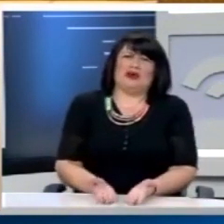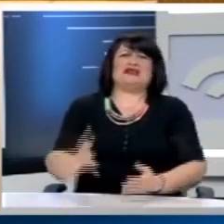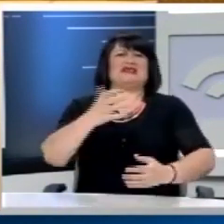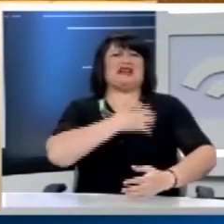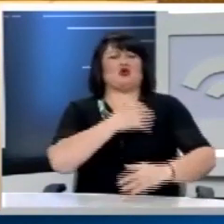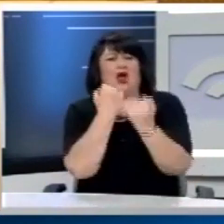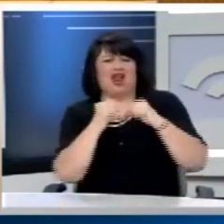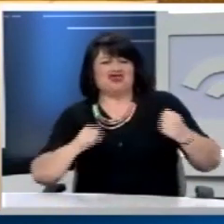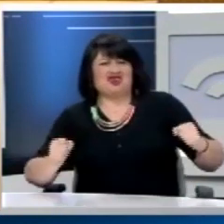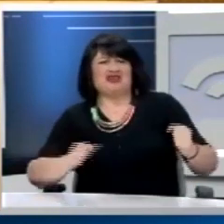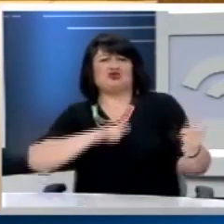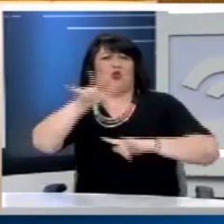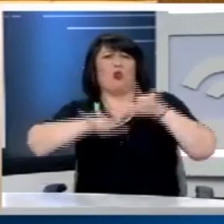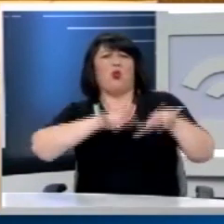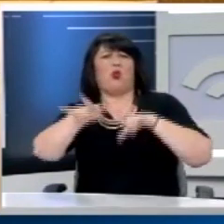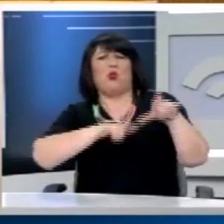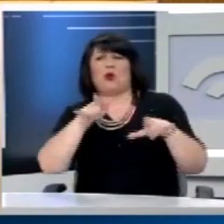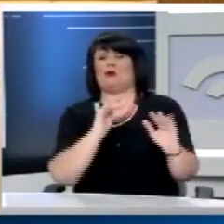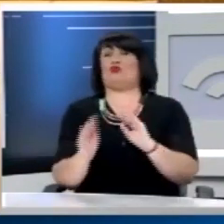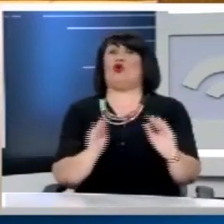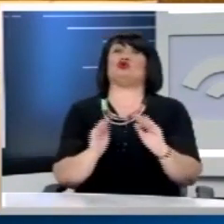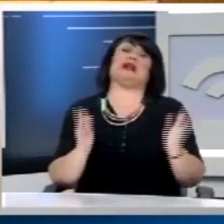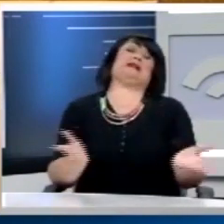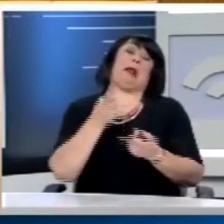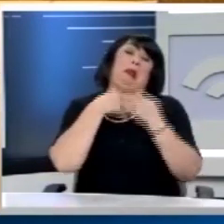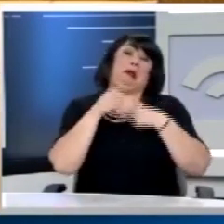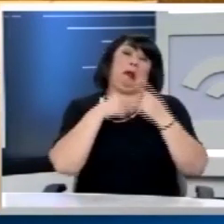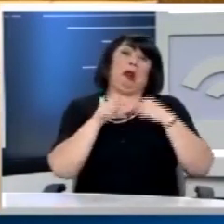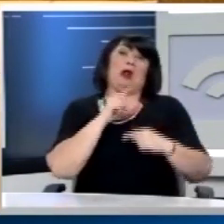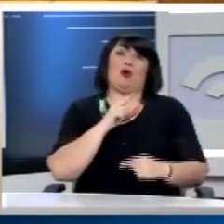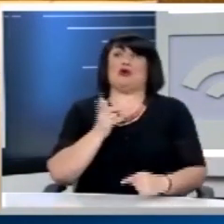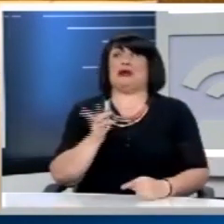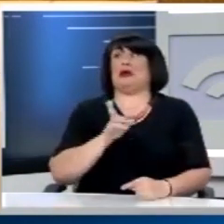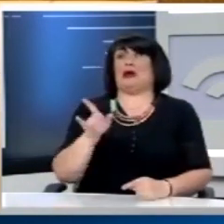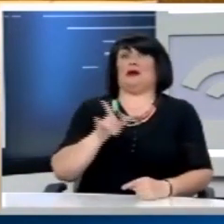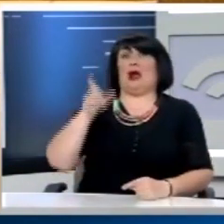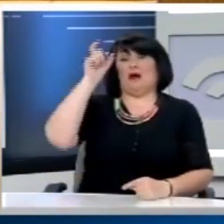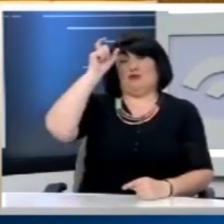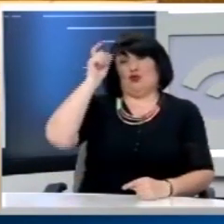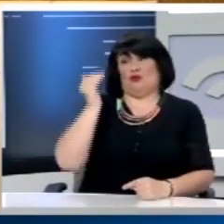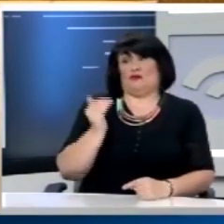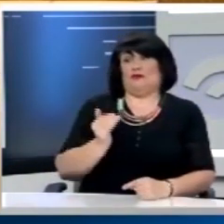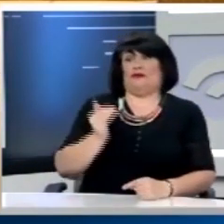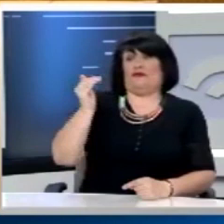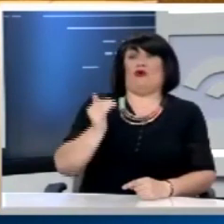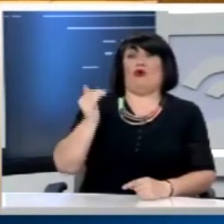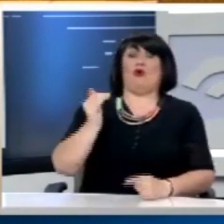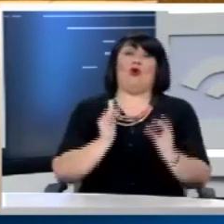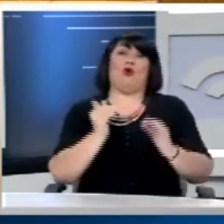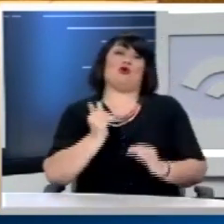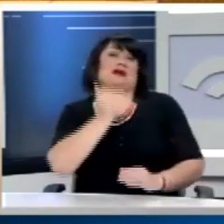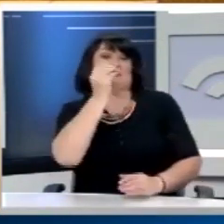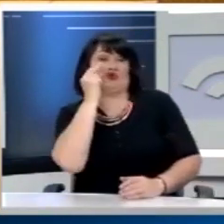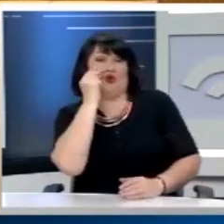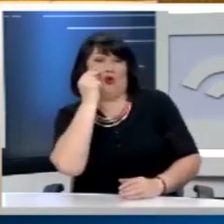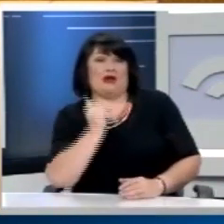στρατιωτικές ασκήσεις, οι υπερπτήσεις για την προστασία τάχα της γείτονος Βόρειας Μακεδονίας